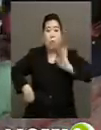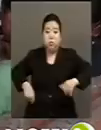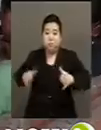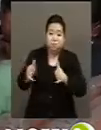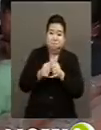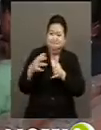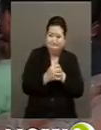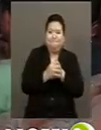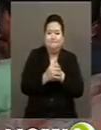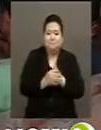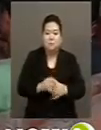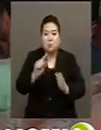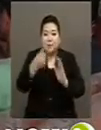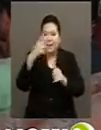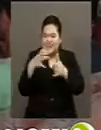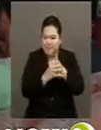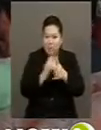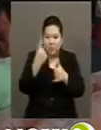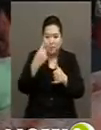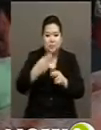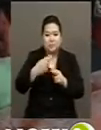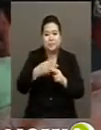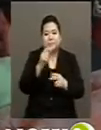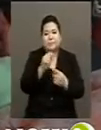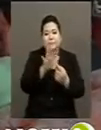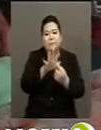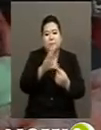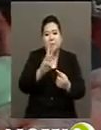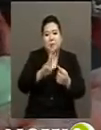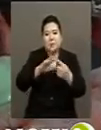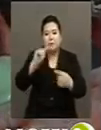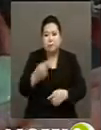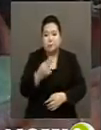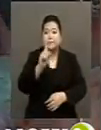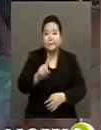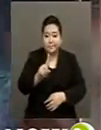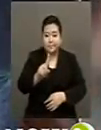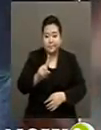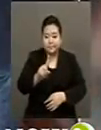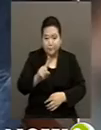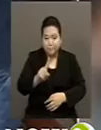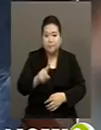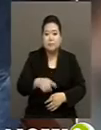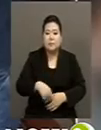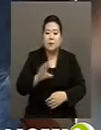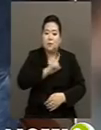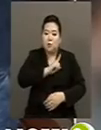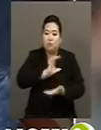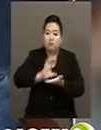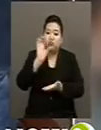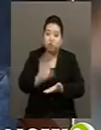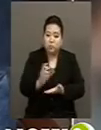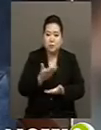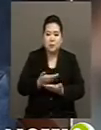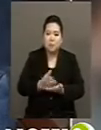คือตอนแรกจับได้หนึ่งคนนะฮะก็คือนายอาวุธดิษฐ์ประสักซึ่งเป็นผู้ต้องหาคนนี้เป็นนายทุนนะแล้วเข